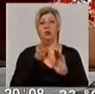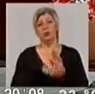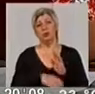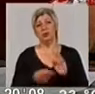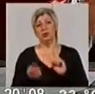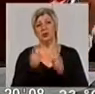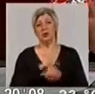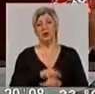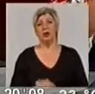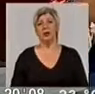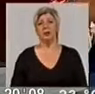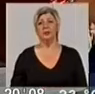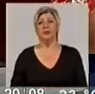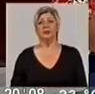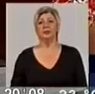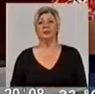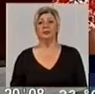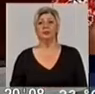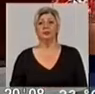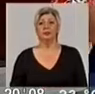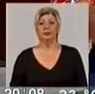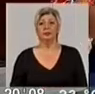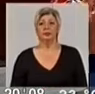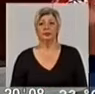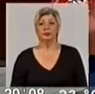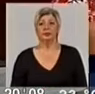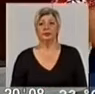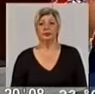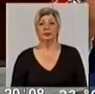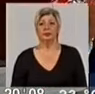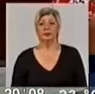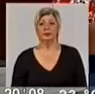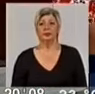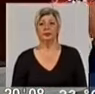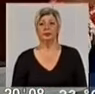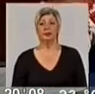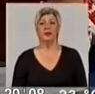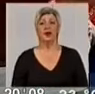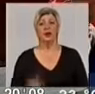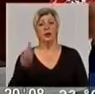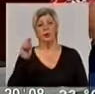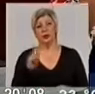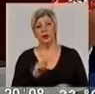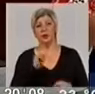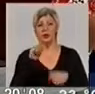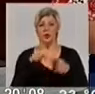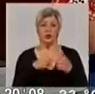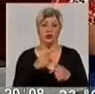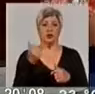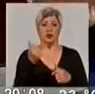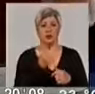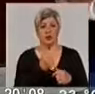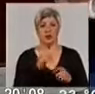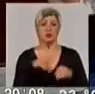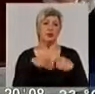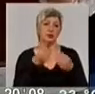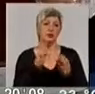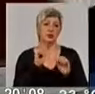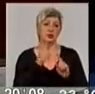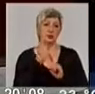То ми не надавали можливість їм відкритися, приїжджали там через тиждень ще раз, давали можливість